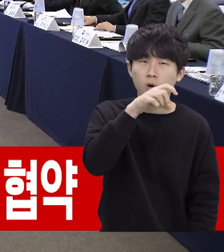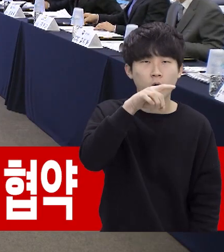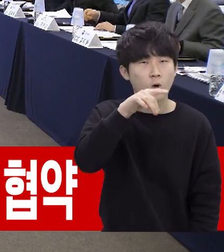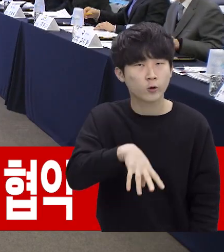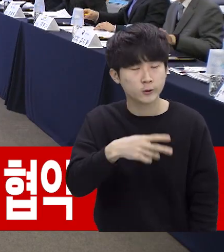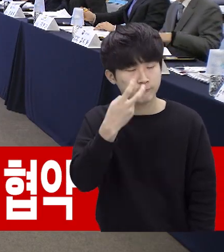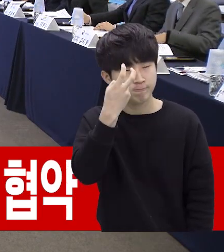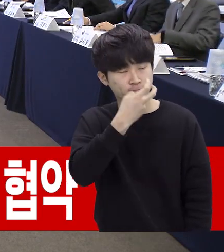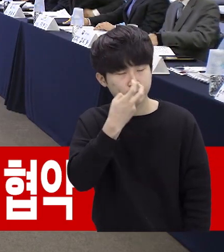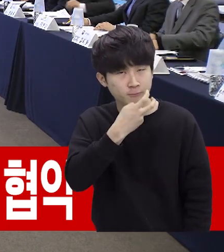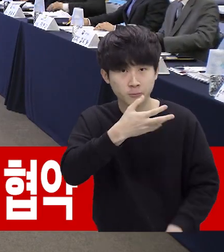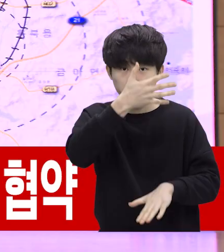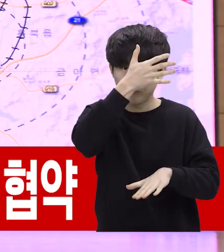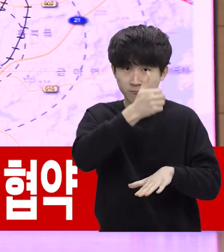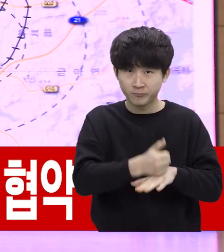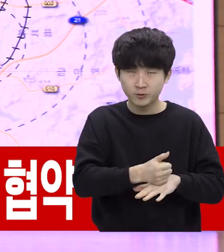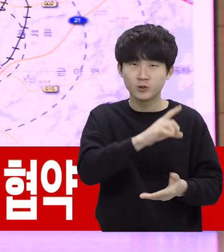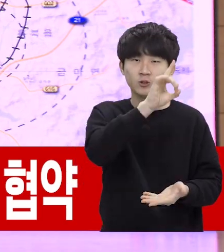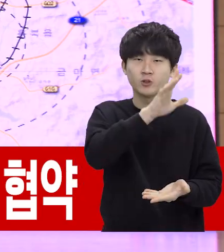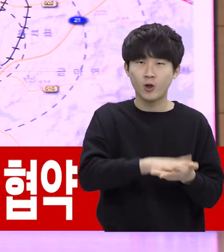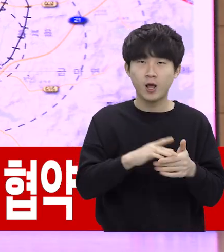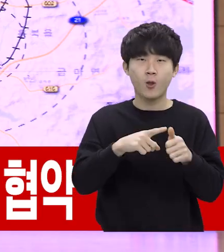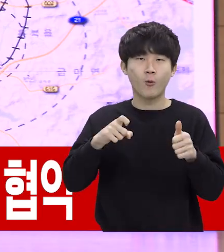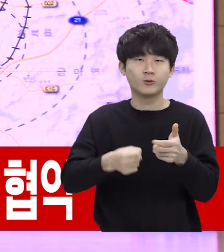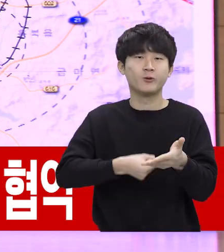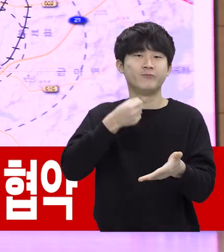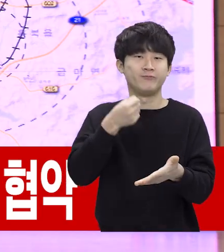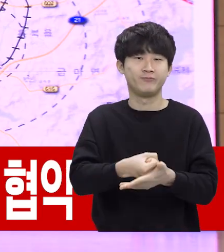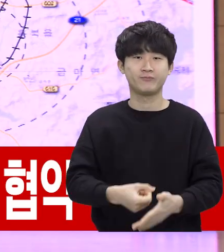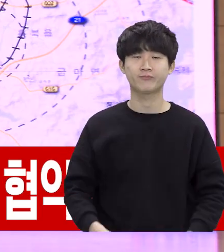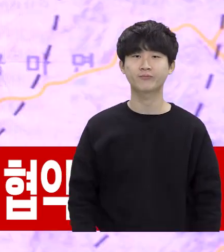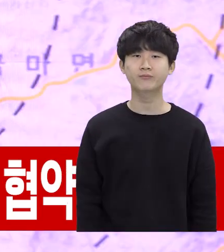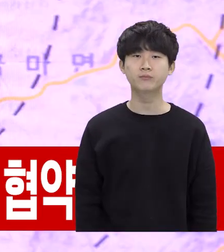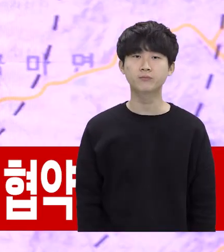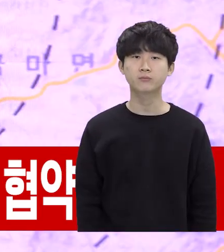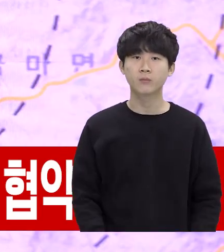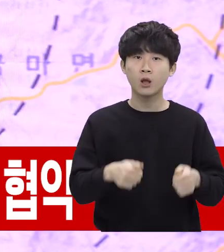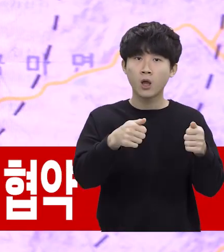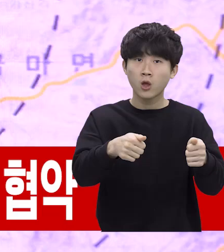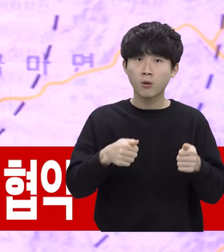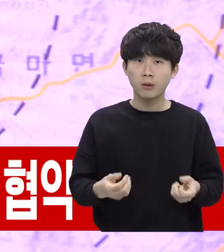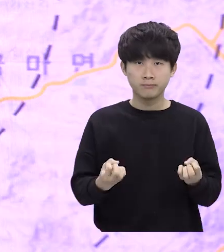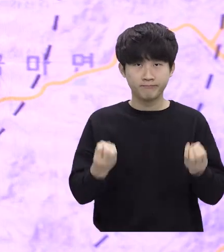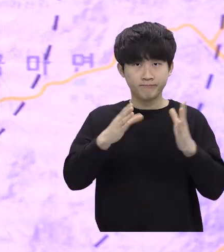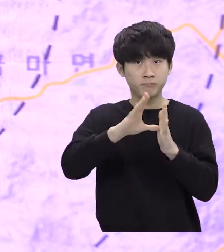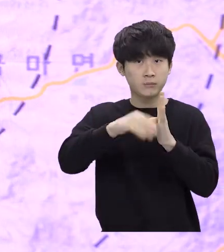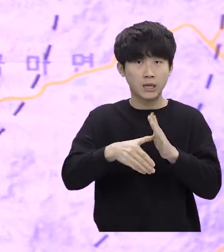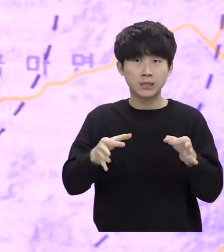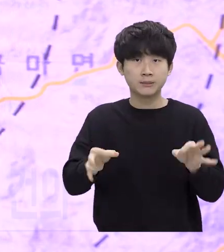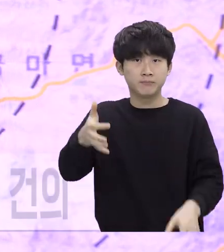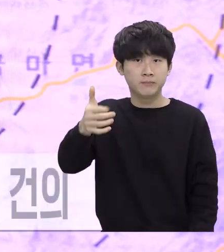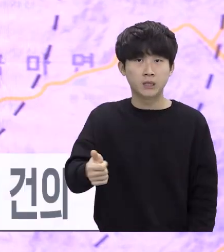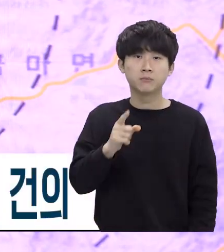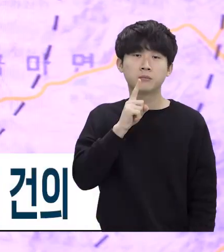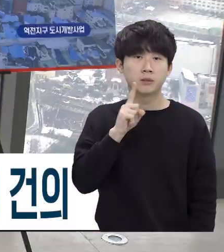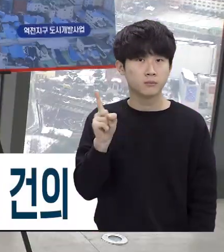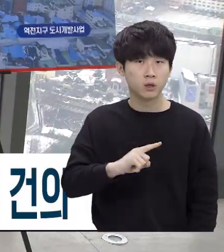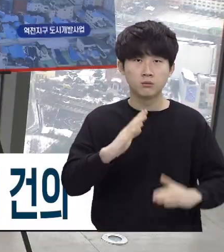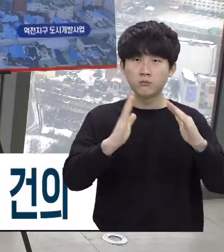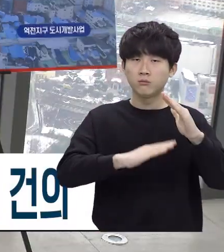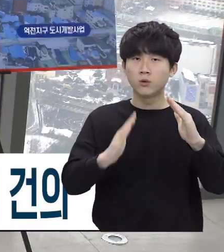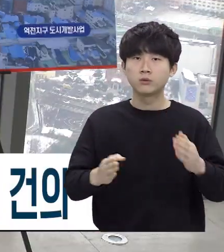신산업 국가산업단지를 국가산업단지 최종 후보지로 선정한 것에 대한 후속 조치인데요. 협약식에서 김태흠